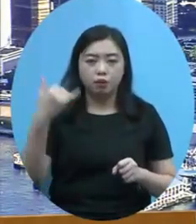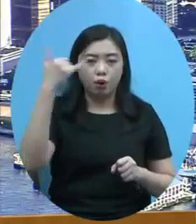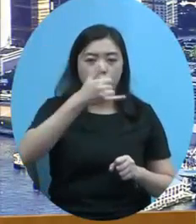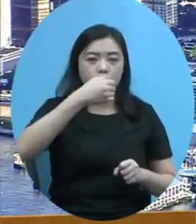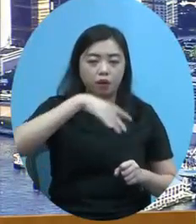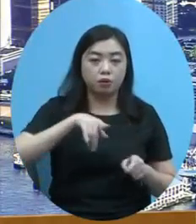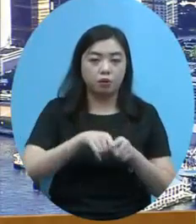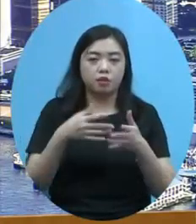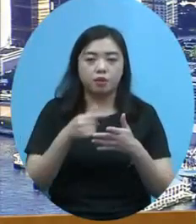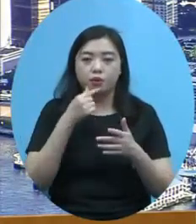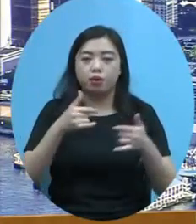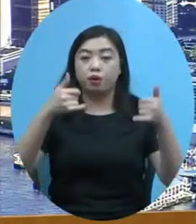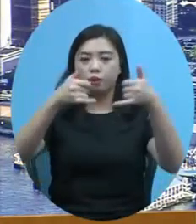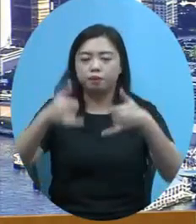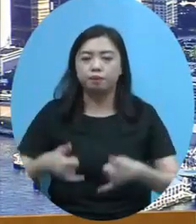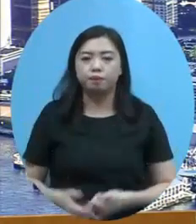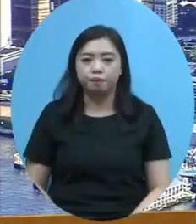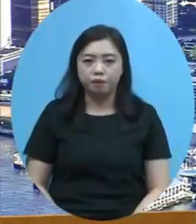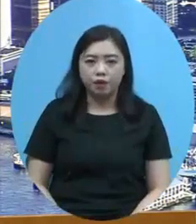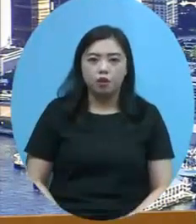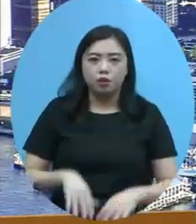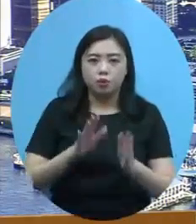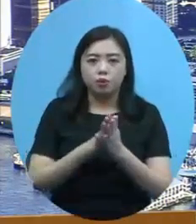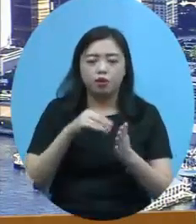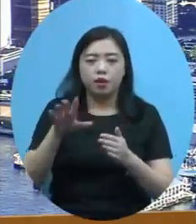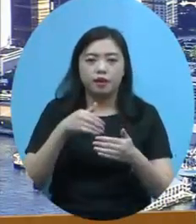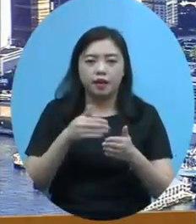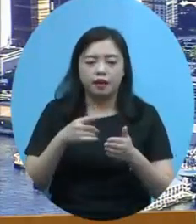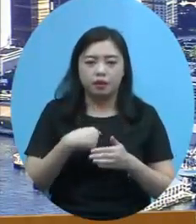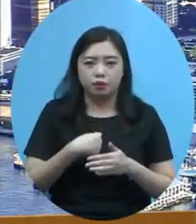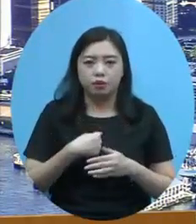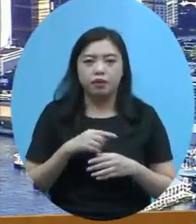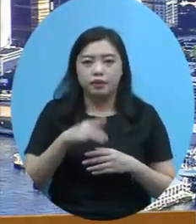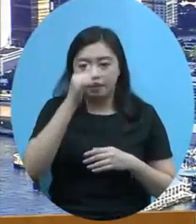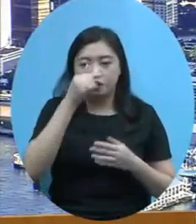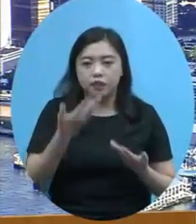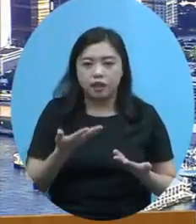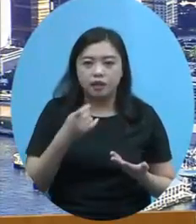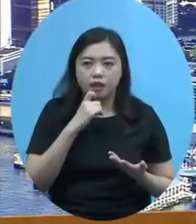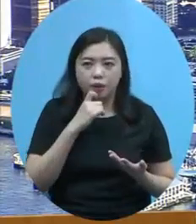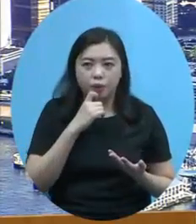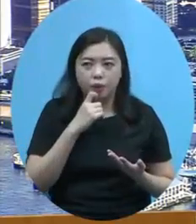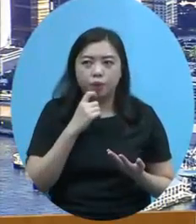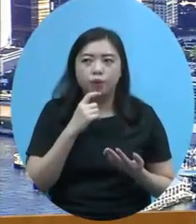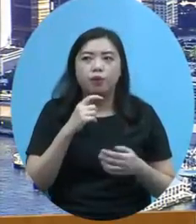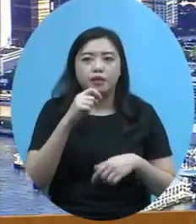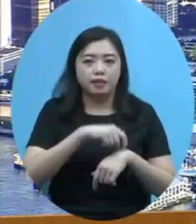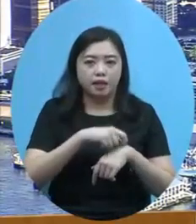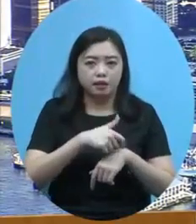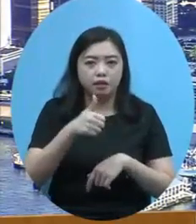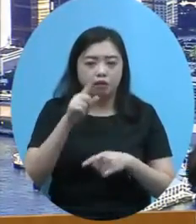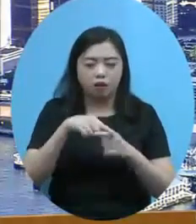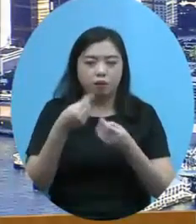會嘅同事列為緊密接觸者，需要接受隔離檢疫。醫院正係為有關嘅員工咧進行核酸測